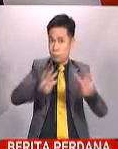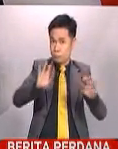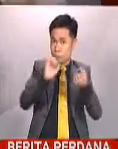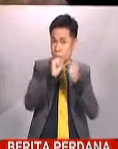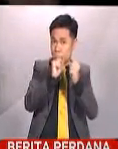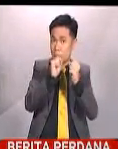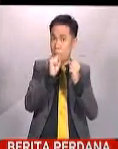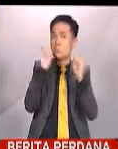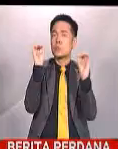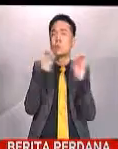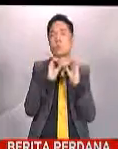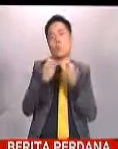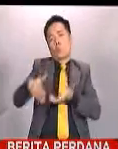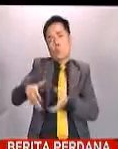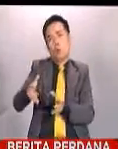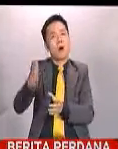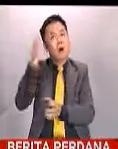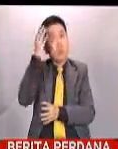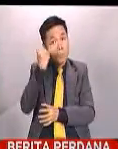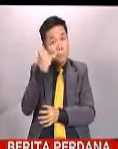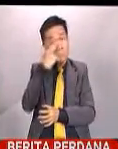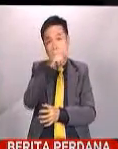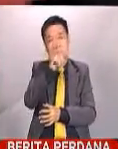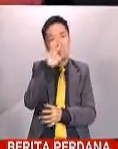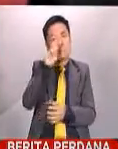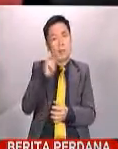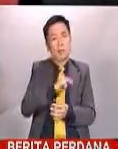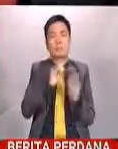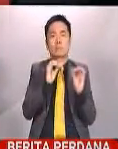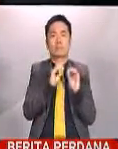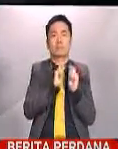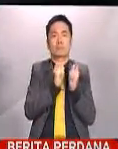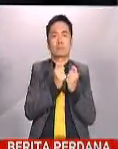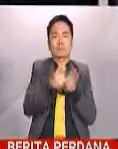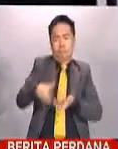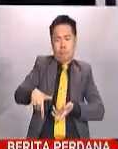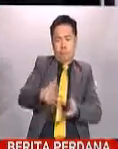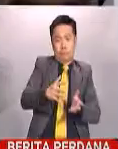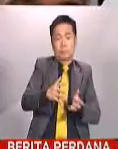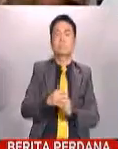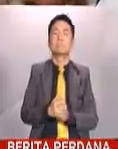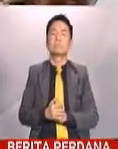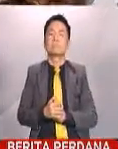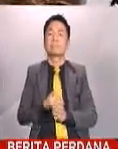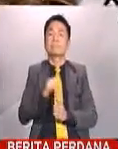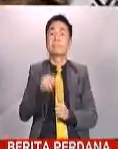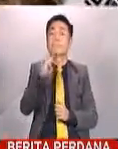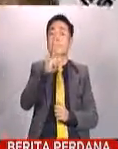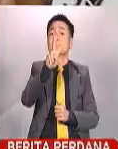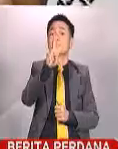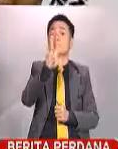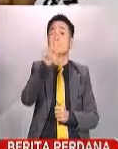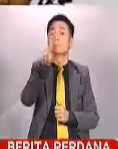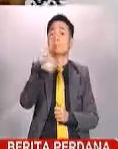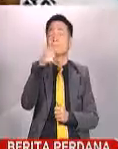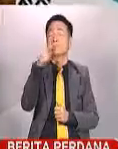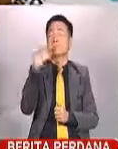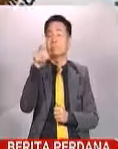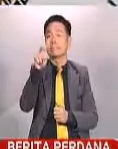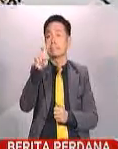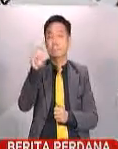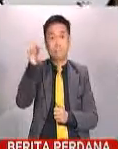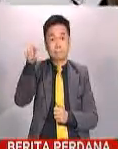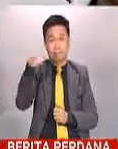ada. Kejohanan rugby antarabangsa Borneo 7-11 bakal berlangsung 23 hingga 24 Mac depan di